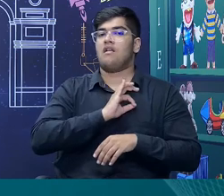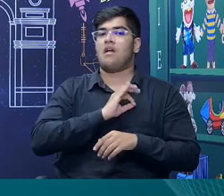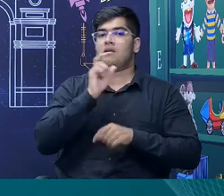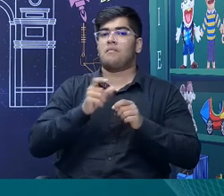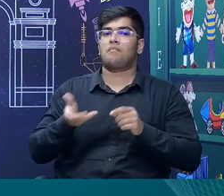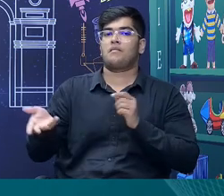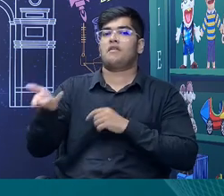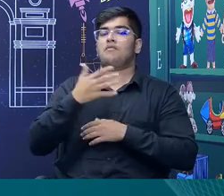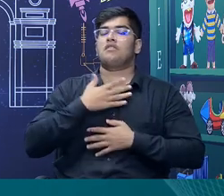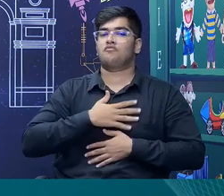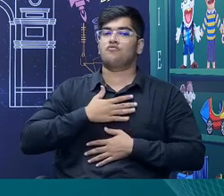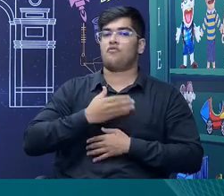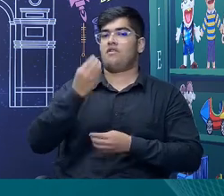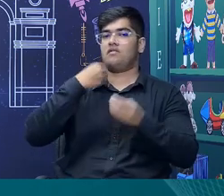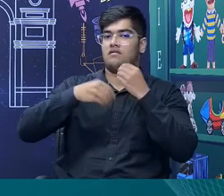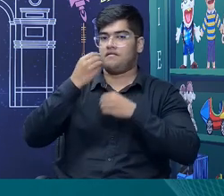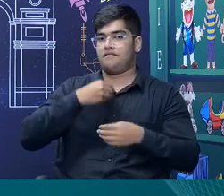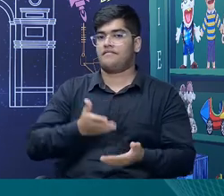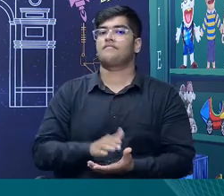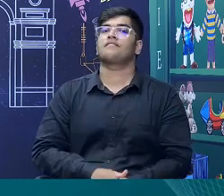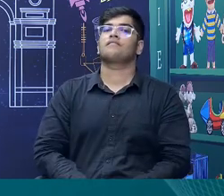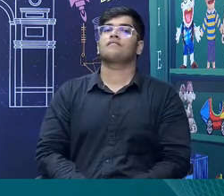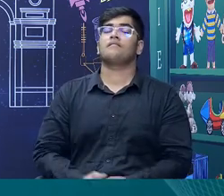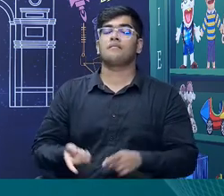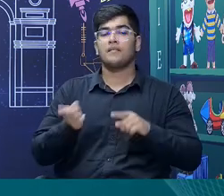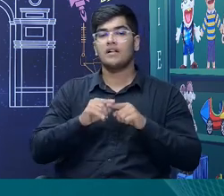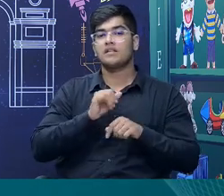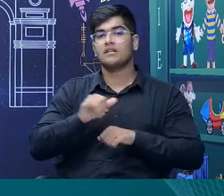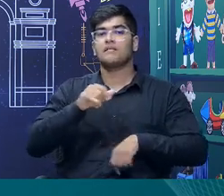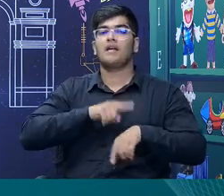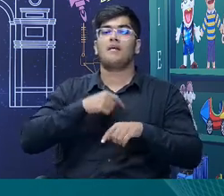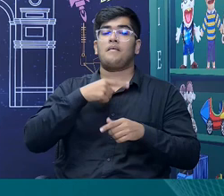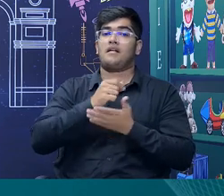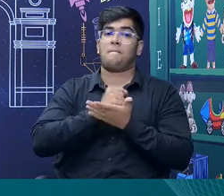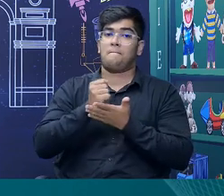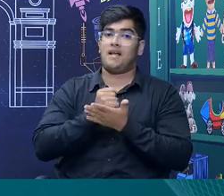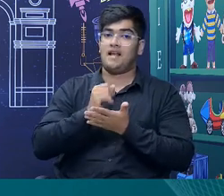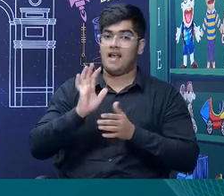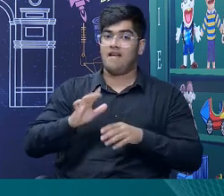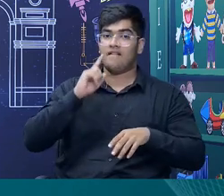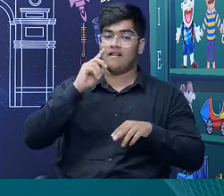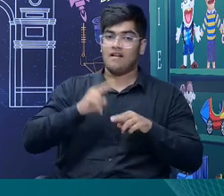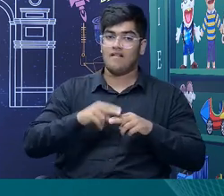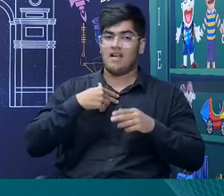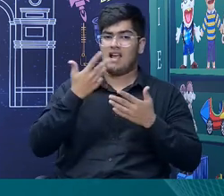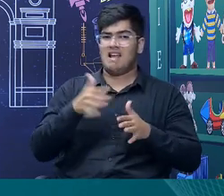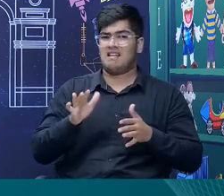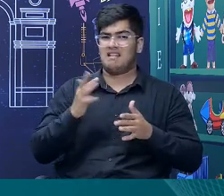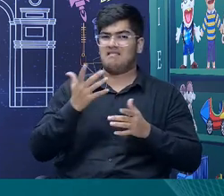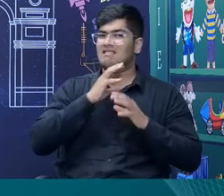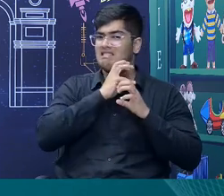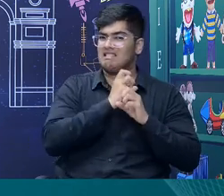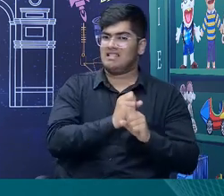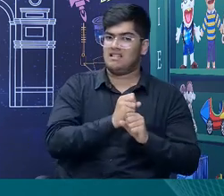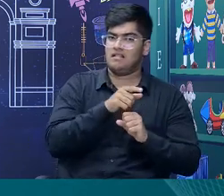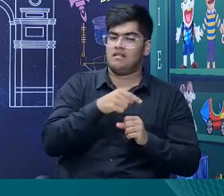अच्छा लगता है आनंद आता है और साथ-साथ जब हम यह प्रैक्टिस करते हैं अटैचमेंट को त्यागते हैं तब भी